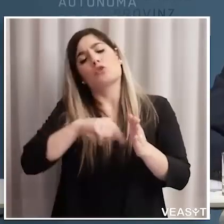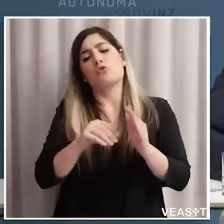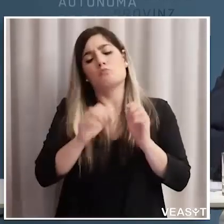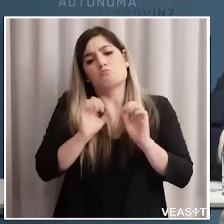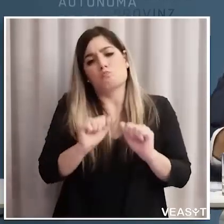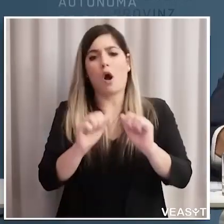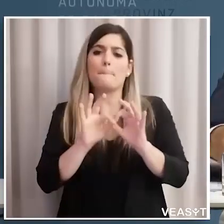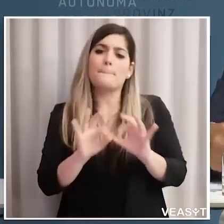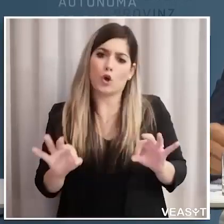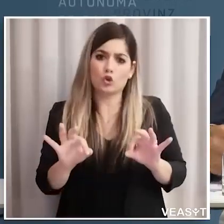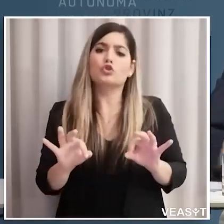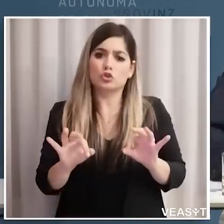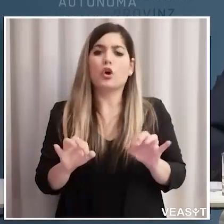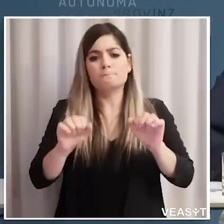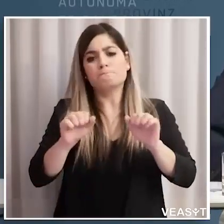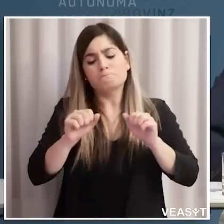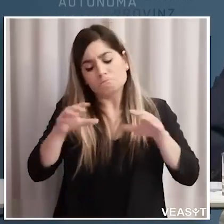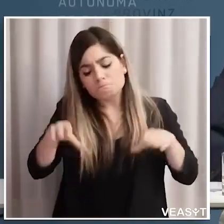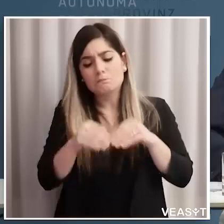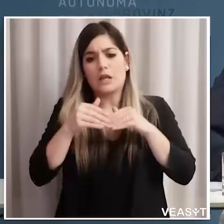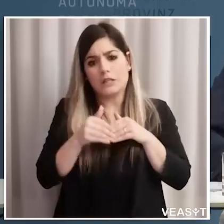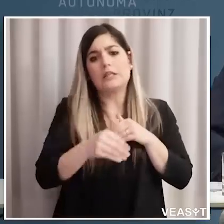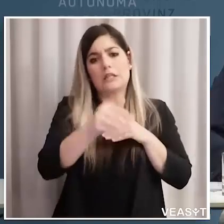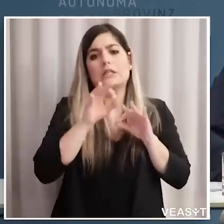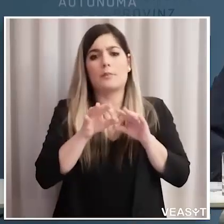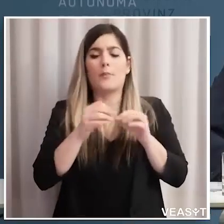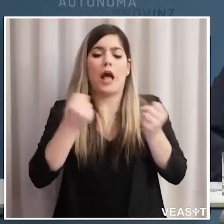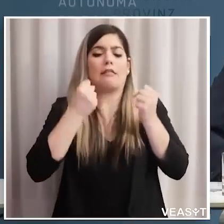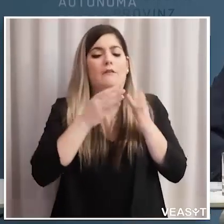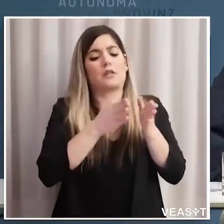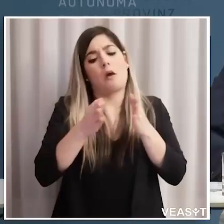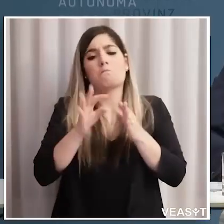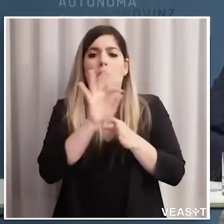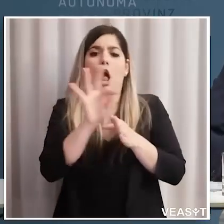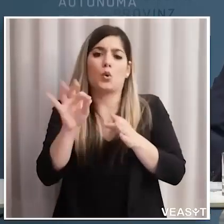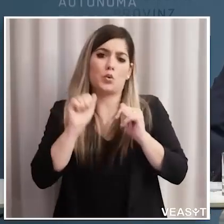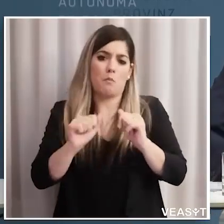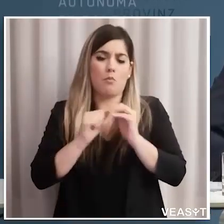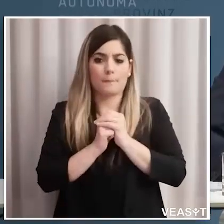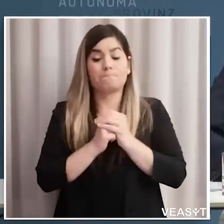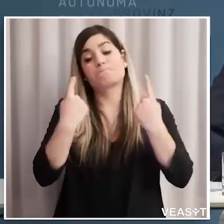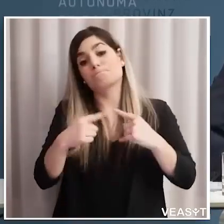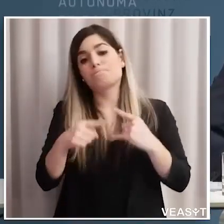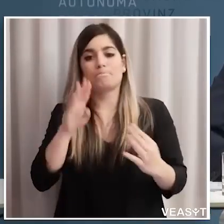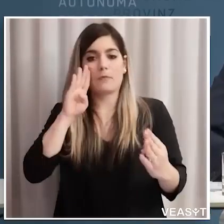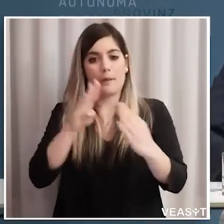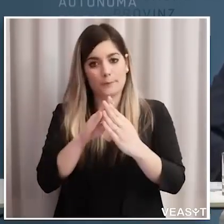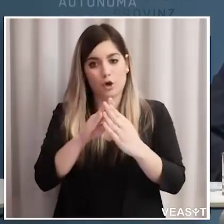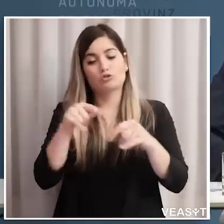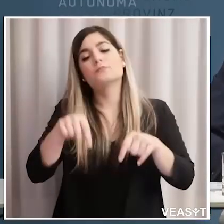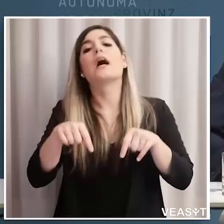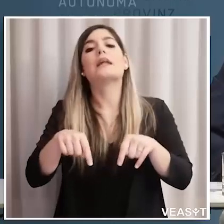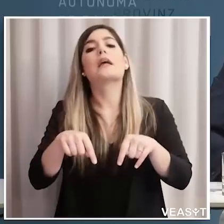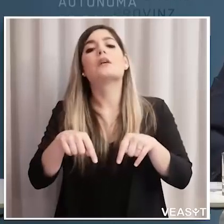già più in avanti, dove possiamo anche già adesso iniziare determinate attività. Ecco, questo è l'approccio.